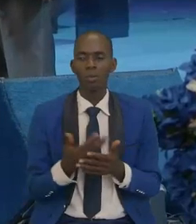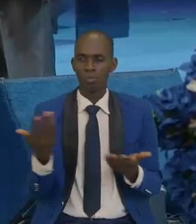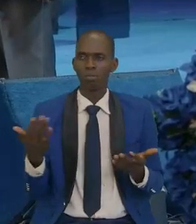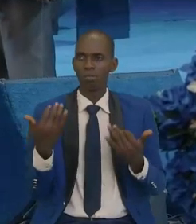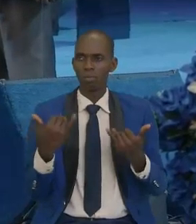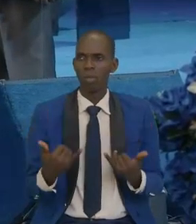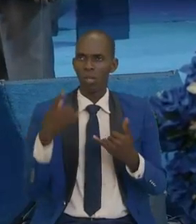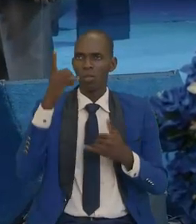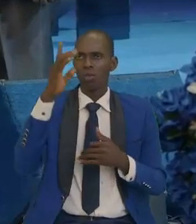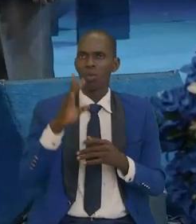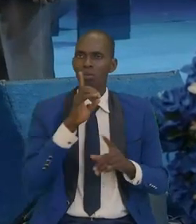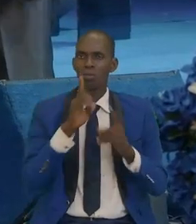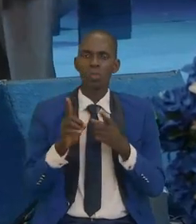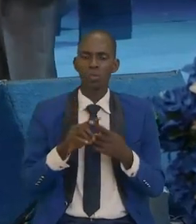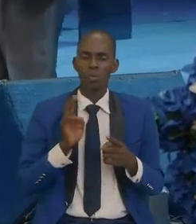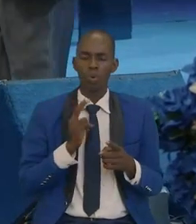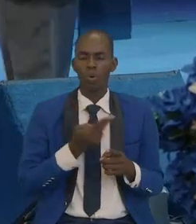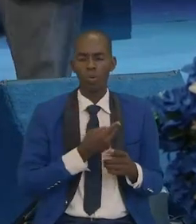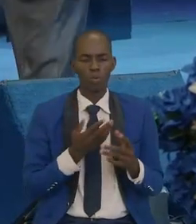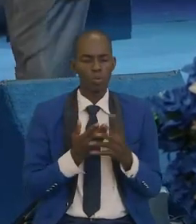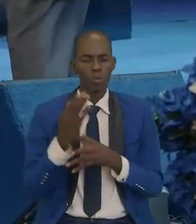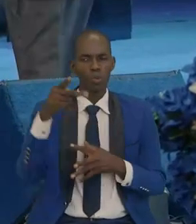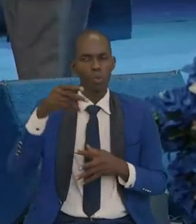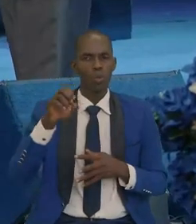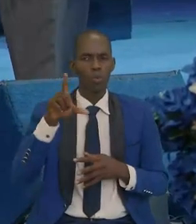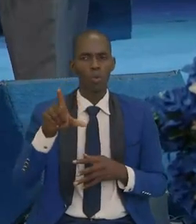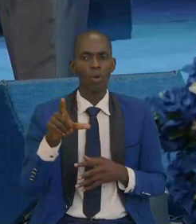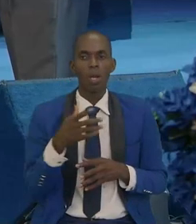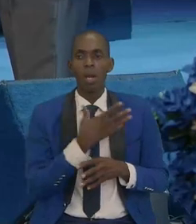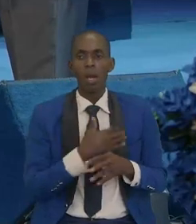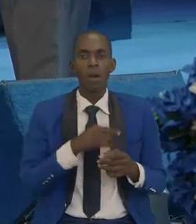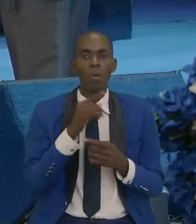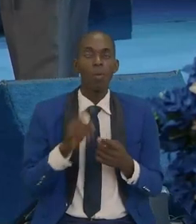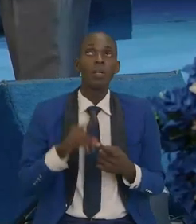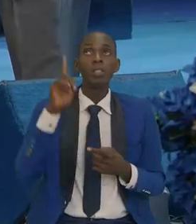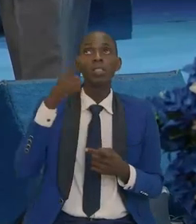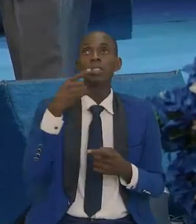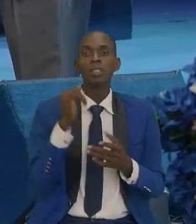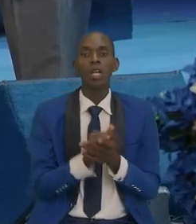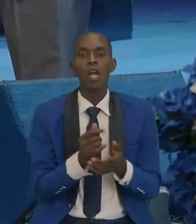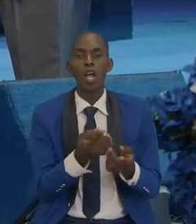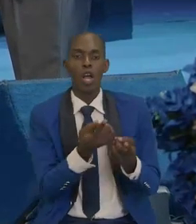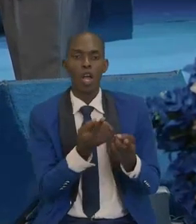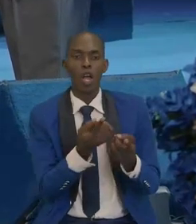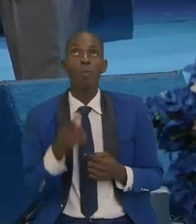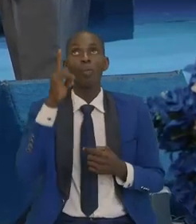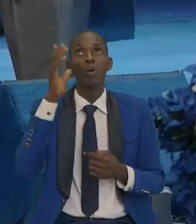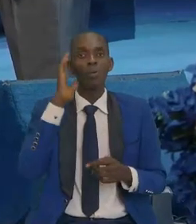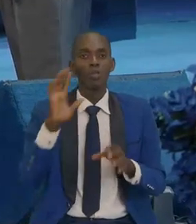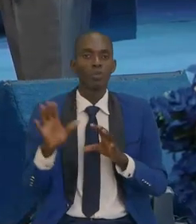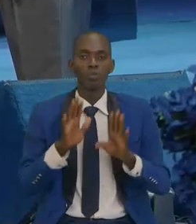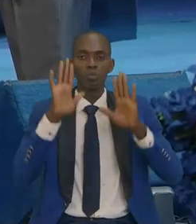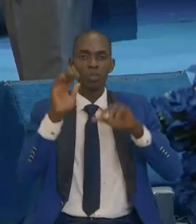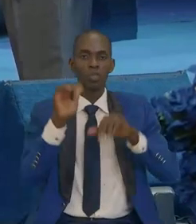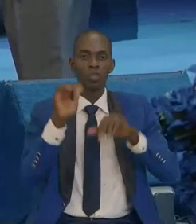Que c'est Dieu qui nous parle par Paul. Lorsqu'il a dit, venez, il fera des miracles dans votre vie.